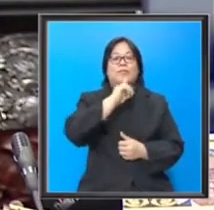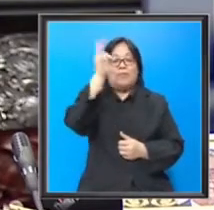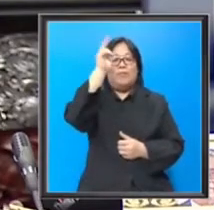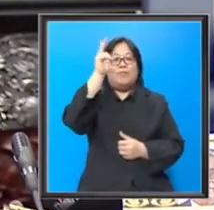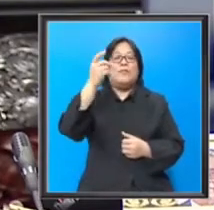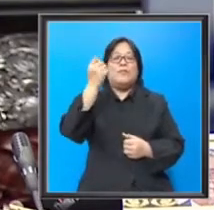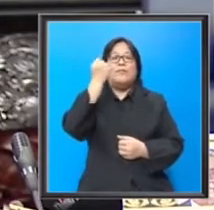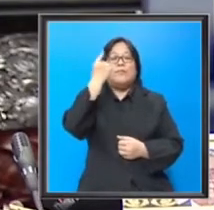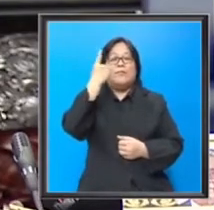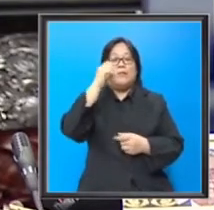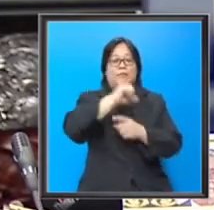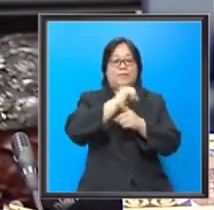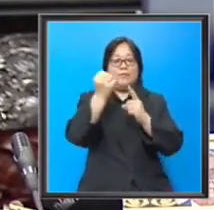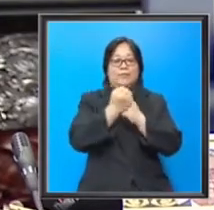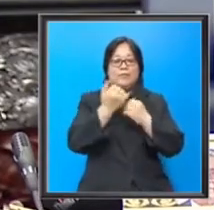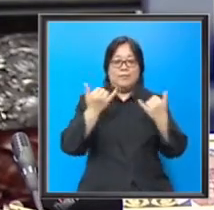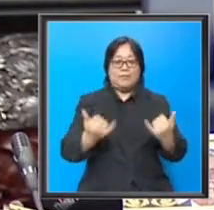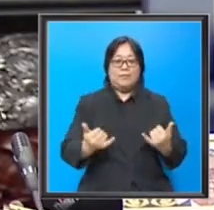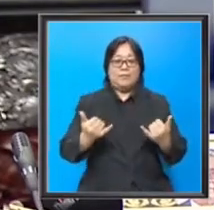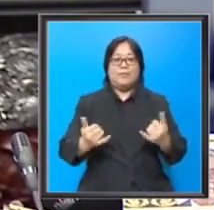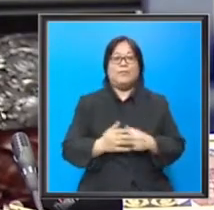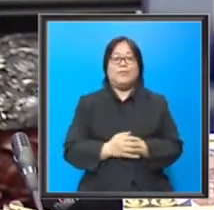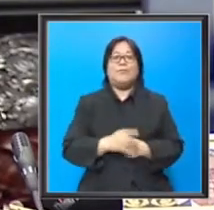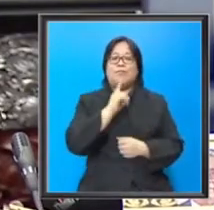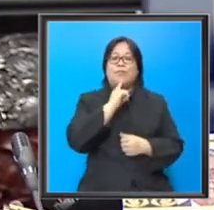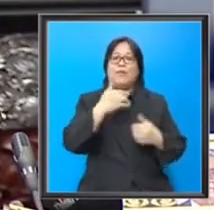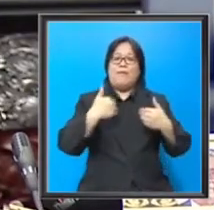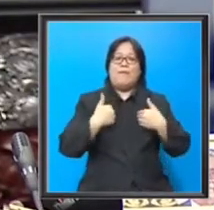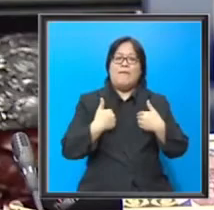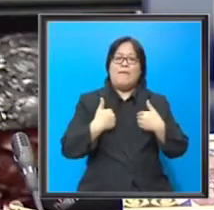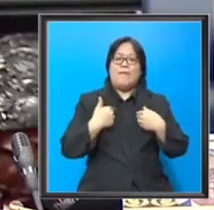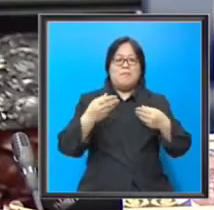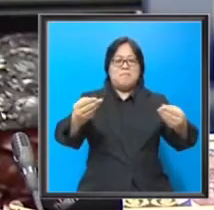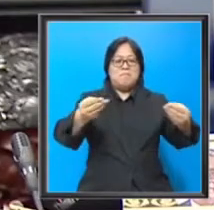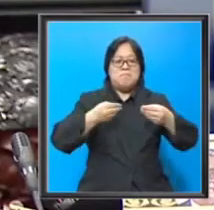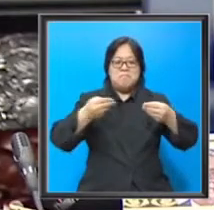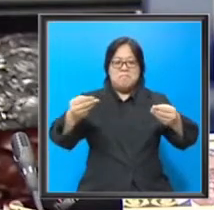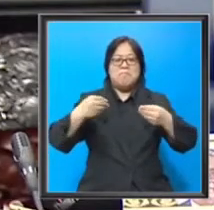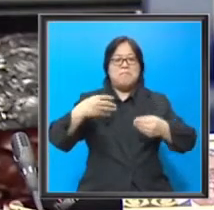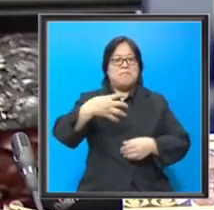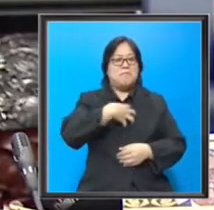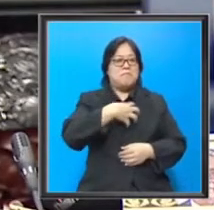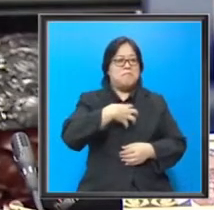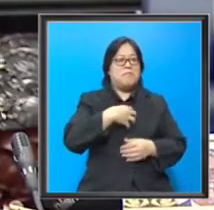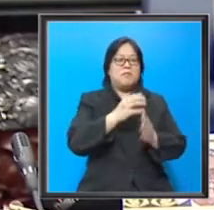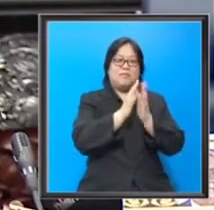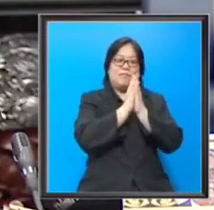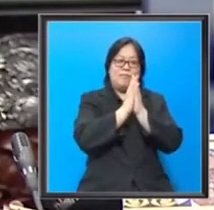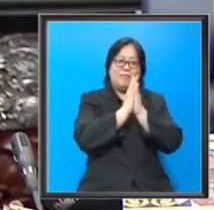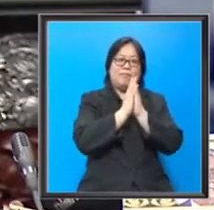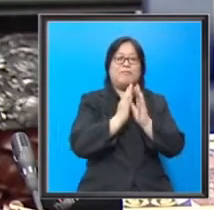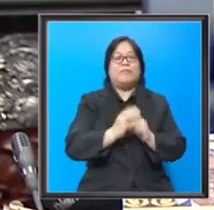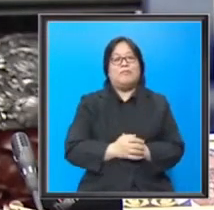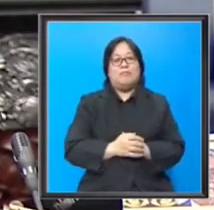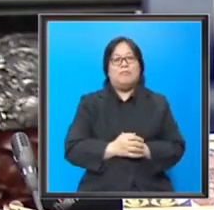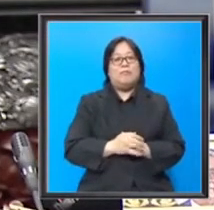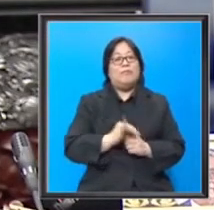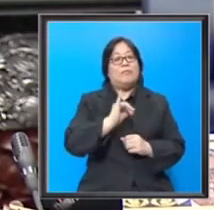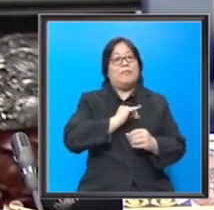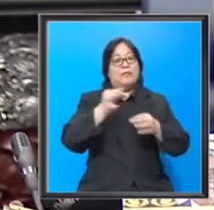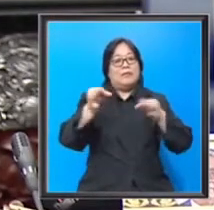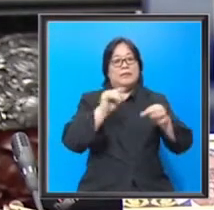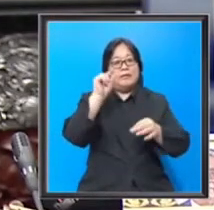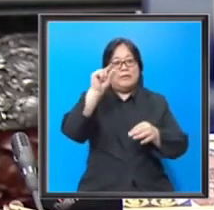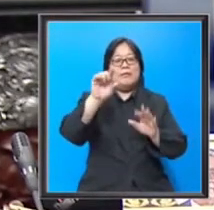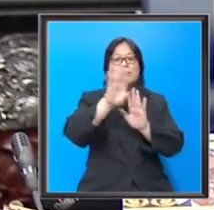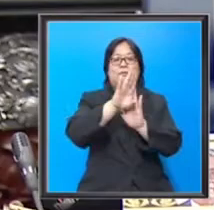memahami akan keadaan Pada masa ini ya memang ada juga sampai kepada kami juga lumutan rayuan ini saya bagi latar